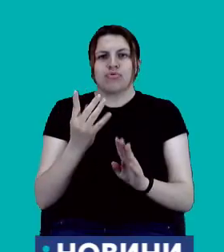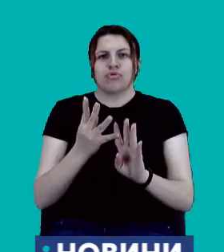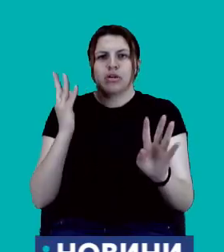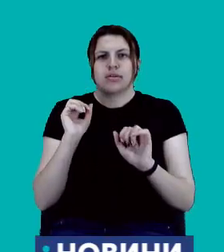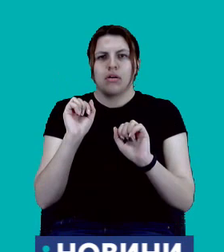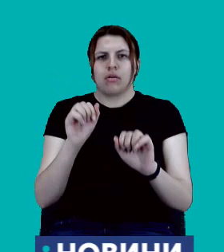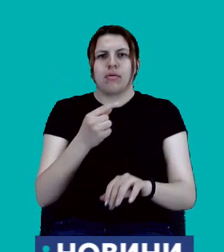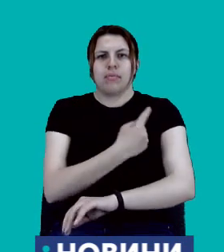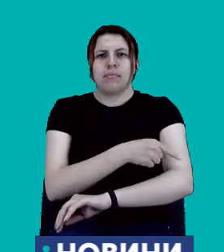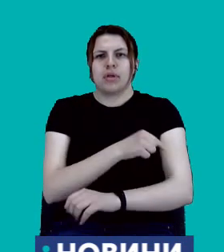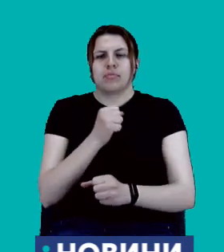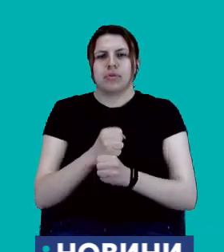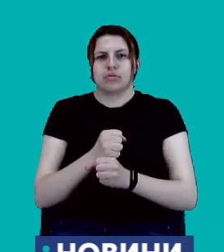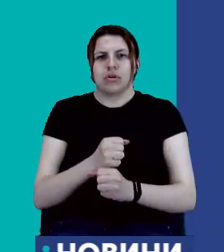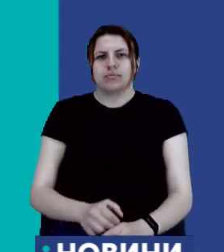медперсоналу.